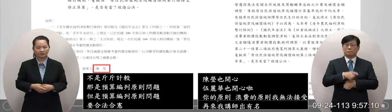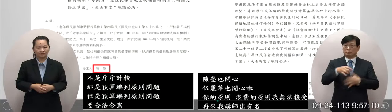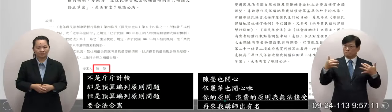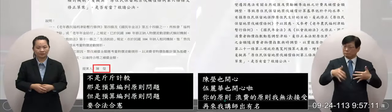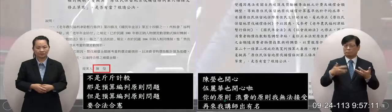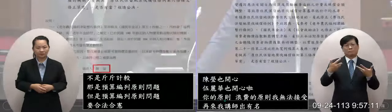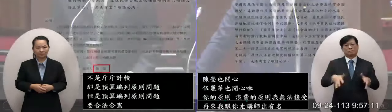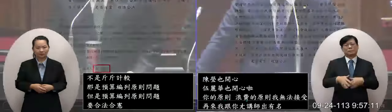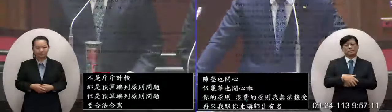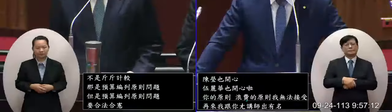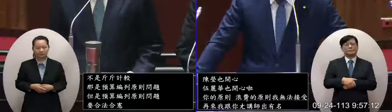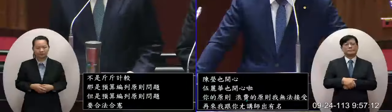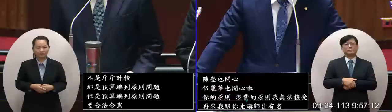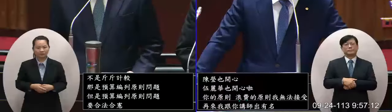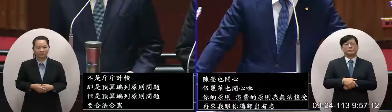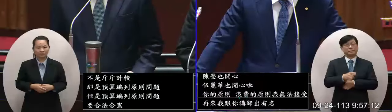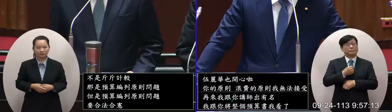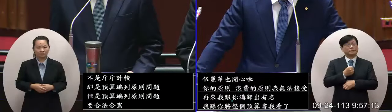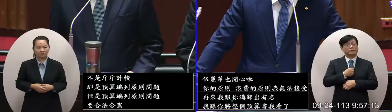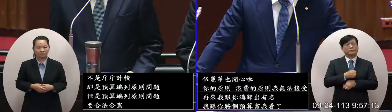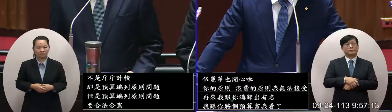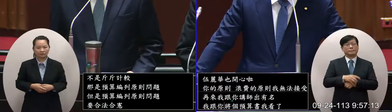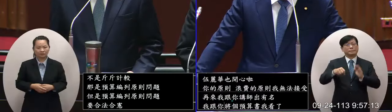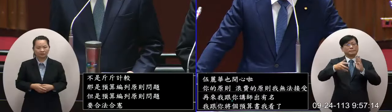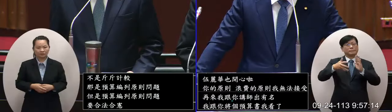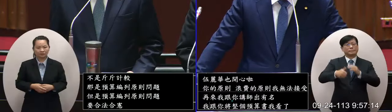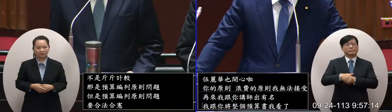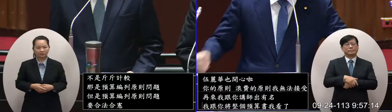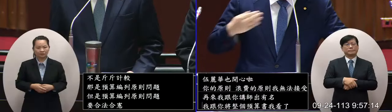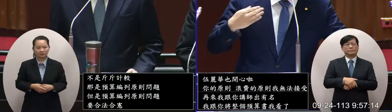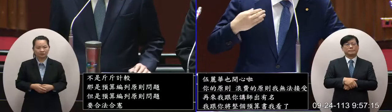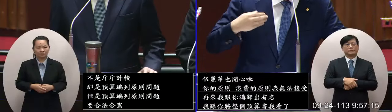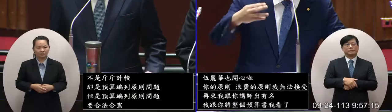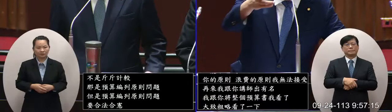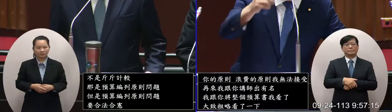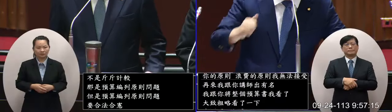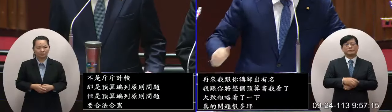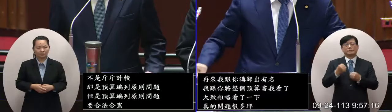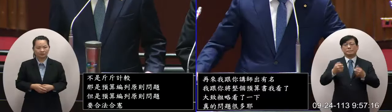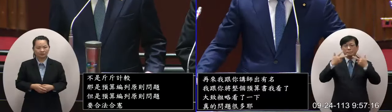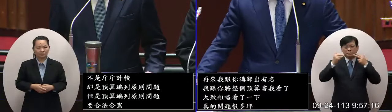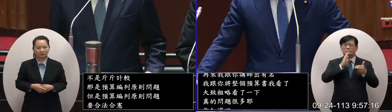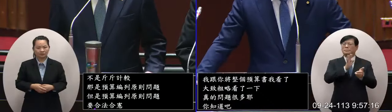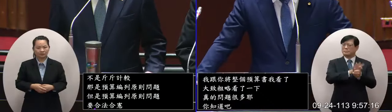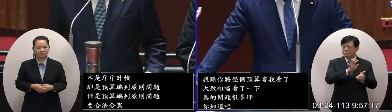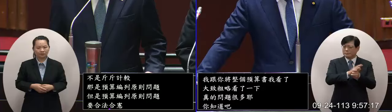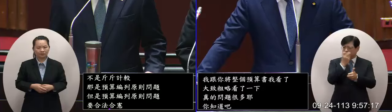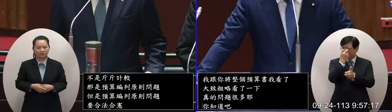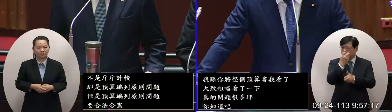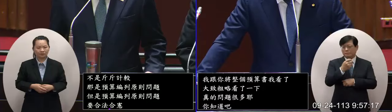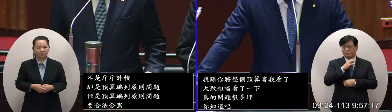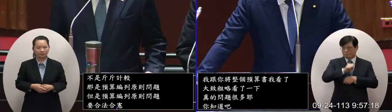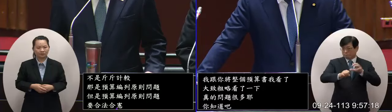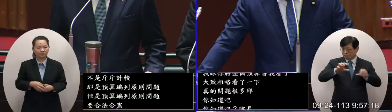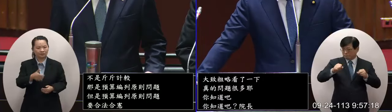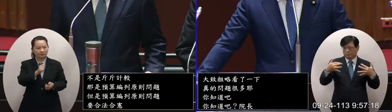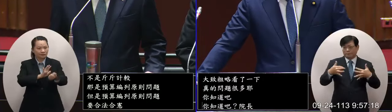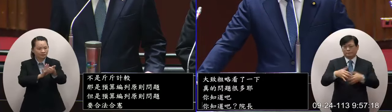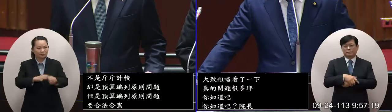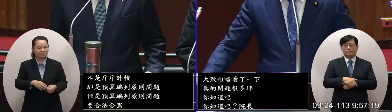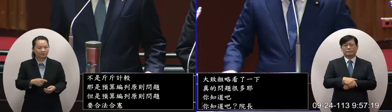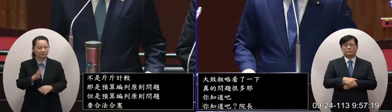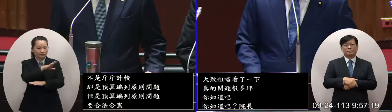很多呢，你知道吧，院长？ 我们都 在野地，我是帮你把关，找出很多的问题。 谢